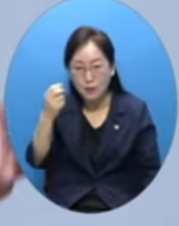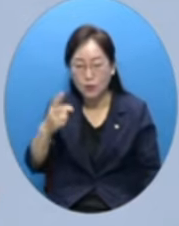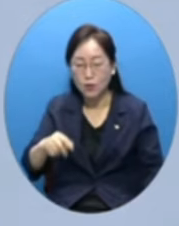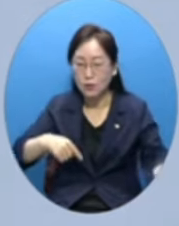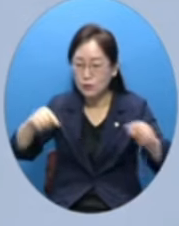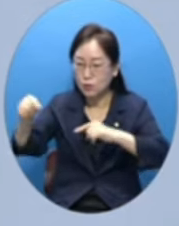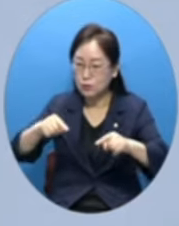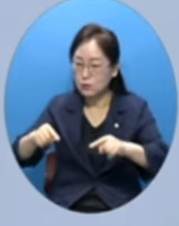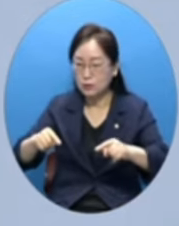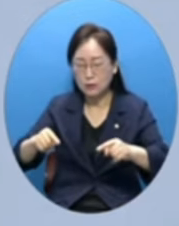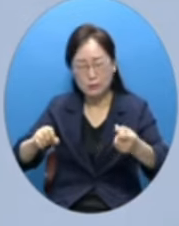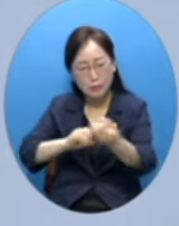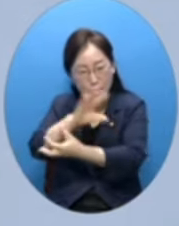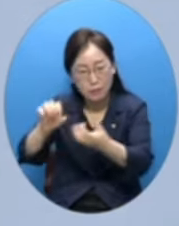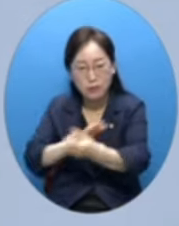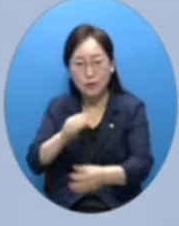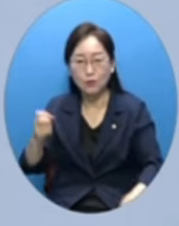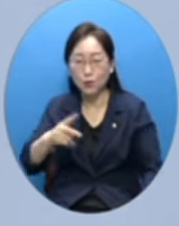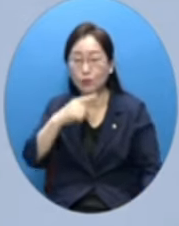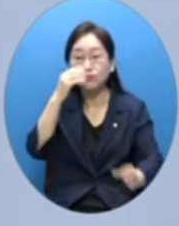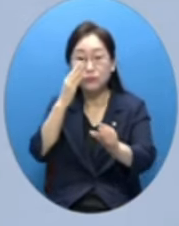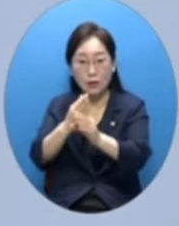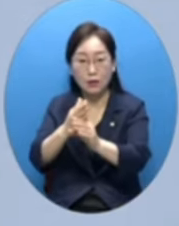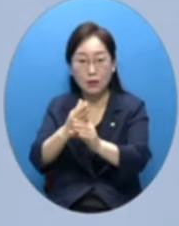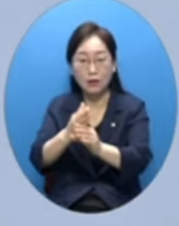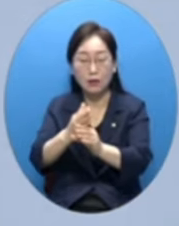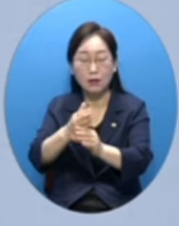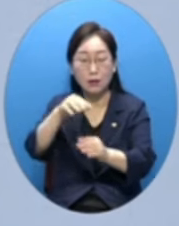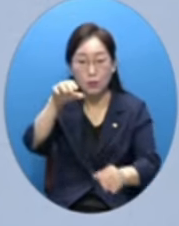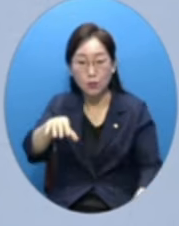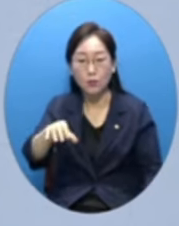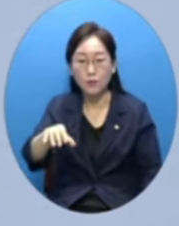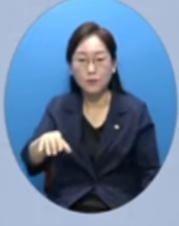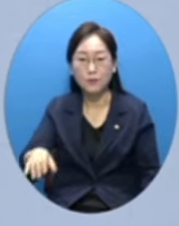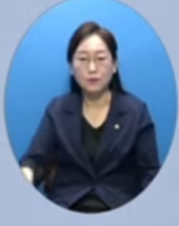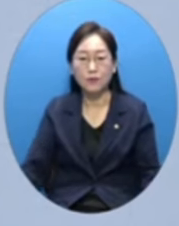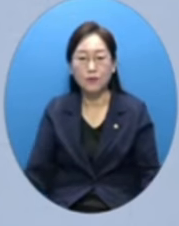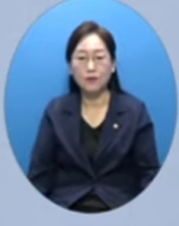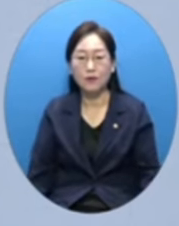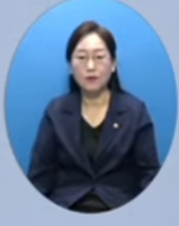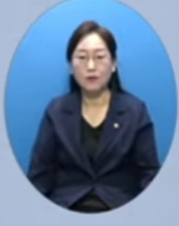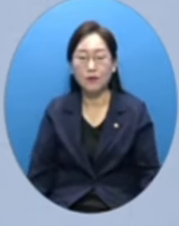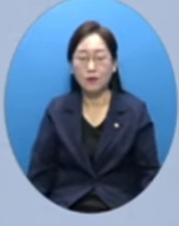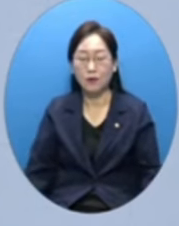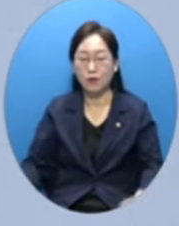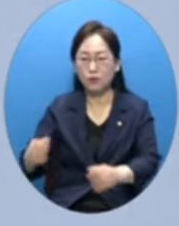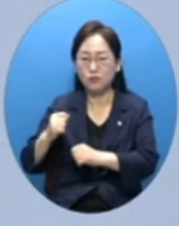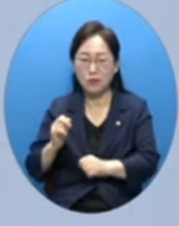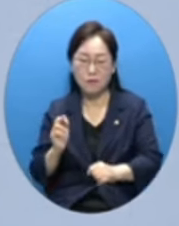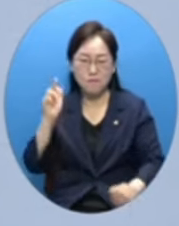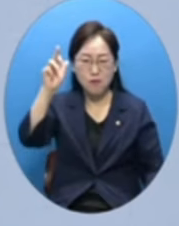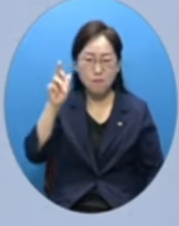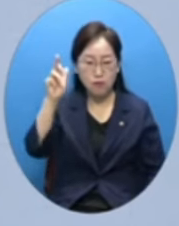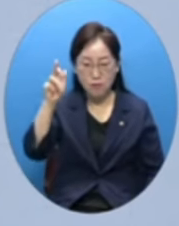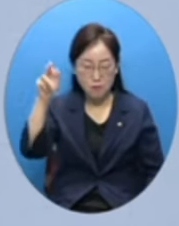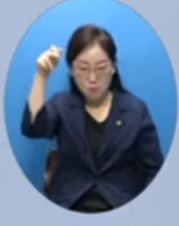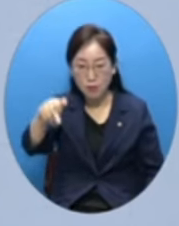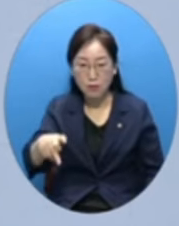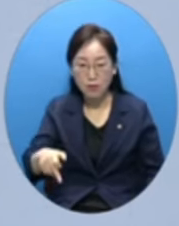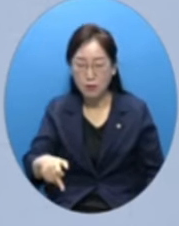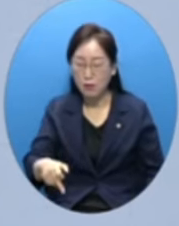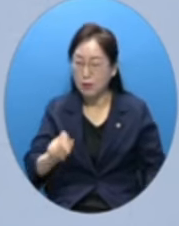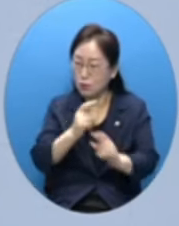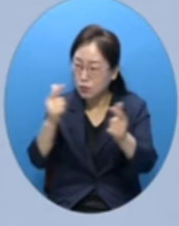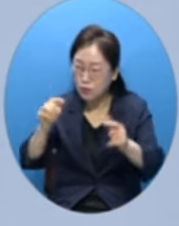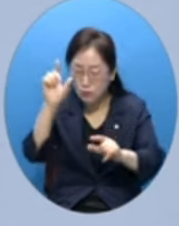정치적인 불안정 또 북한의 그 군사력 도발 여러